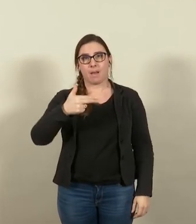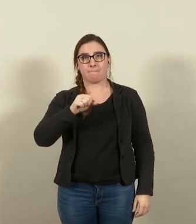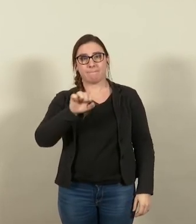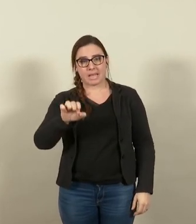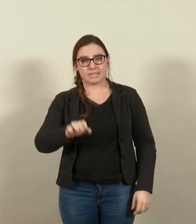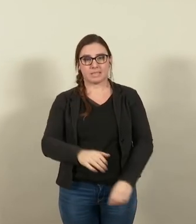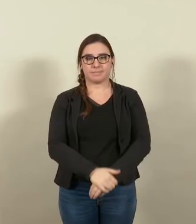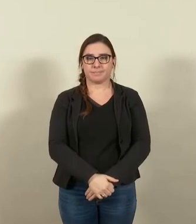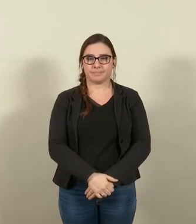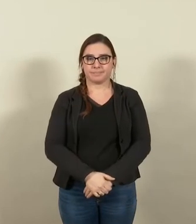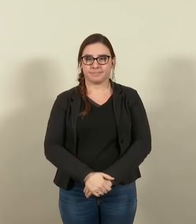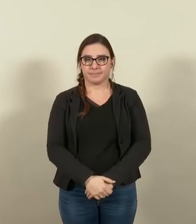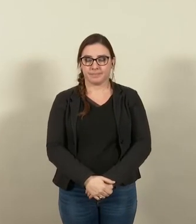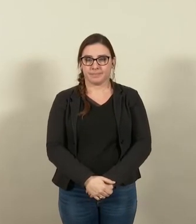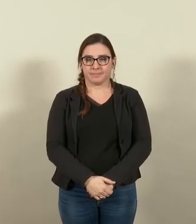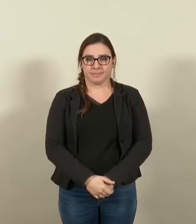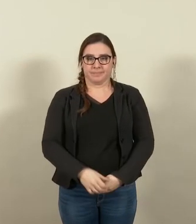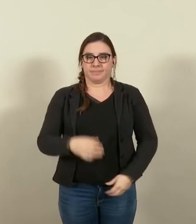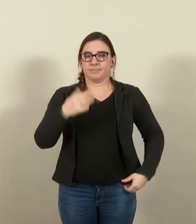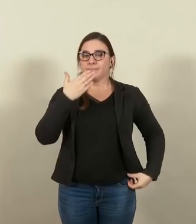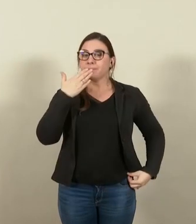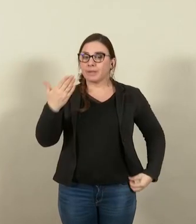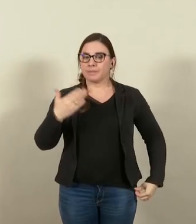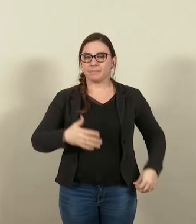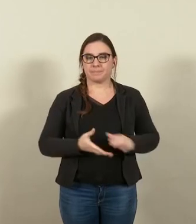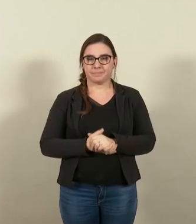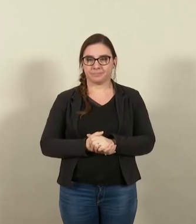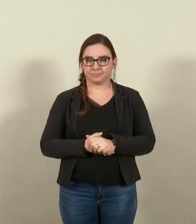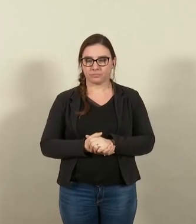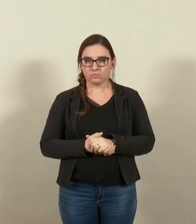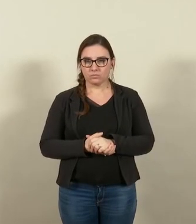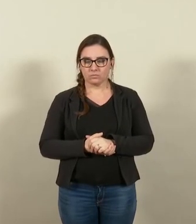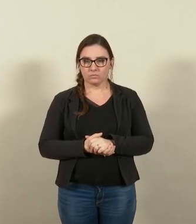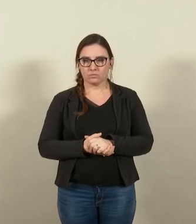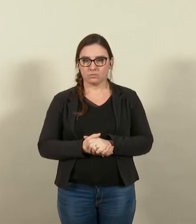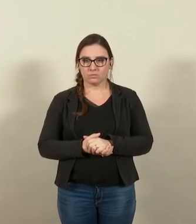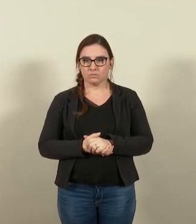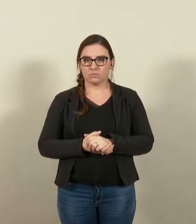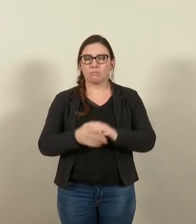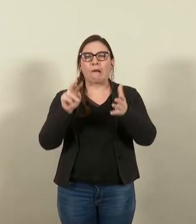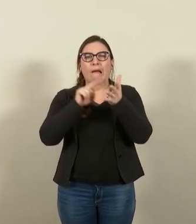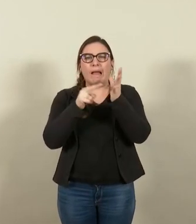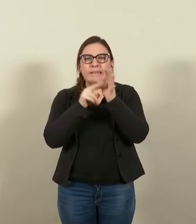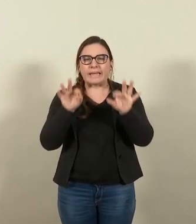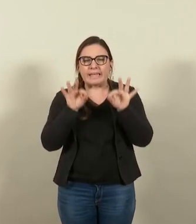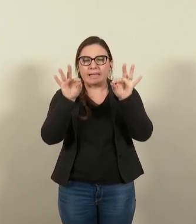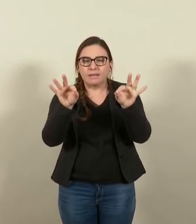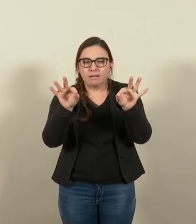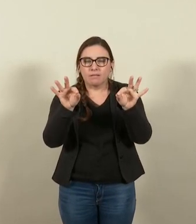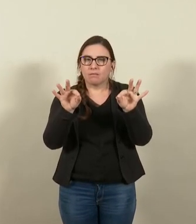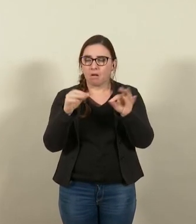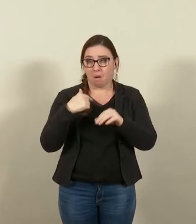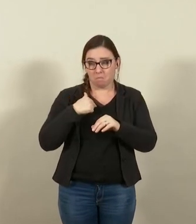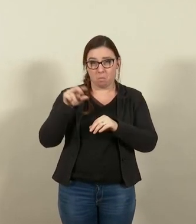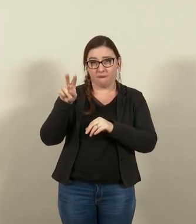B oui merci juste un petit point technique en fait moi je suis assez